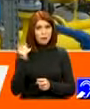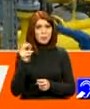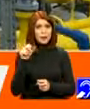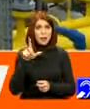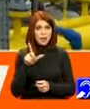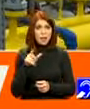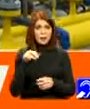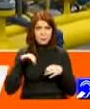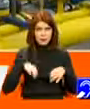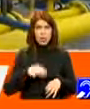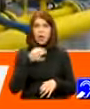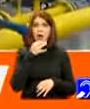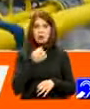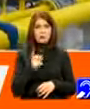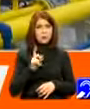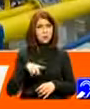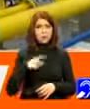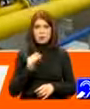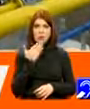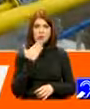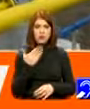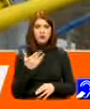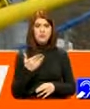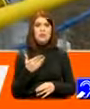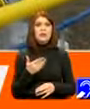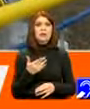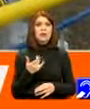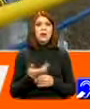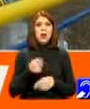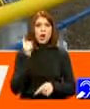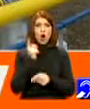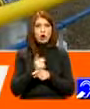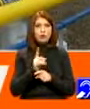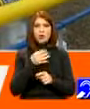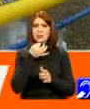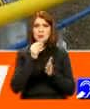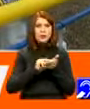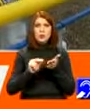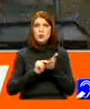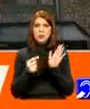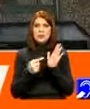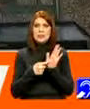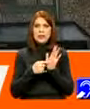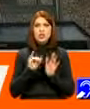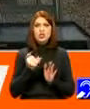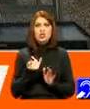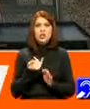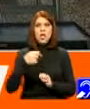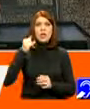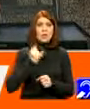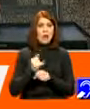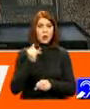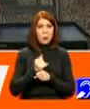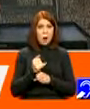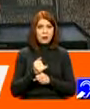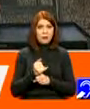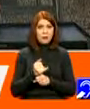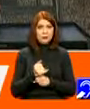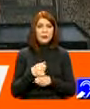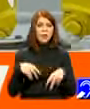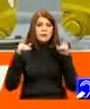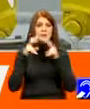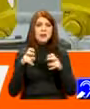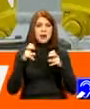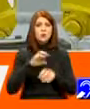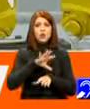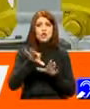menționat că nu este mulțumit de faptul că în Ordonanța nu este cuprinsă și luna ianuarie practica sa caute